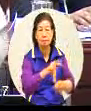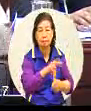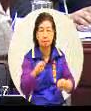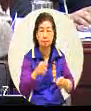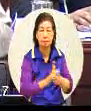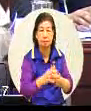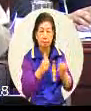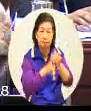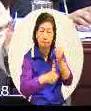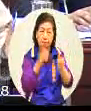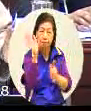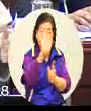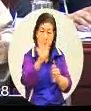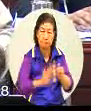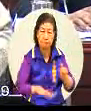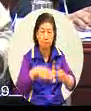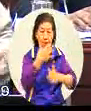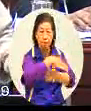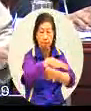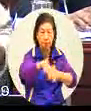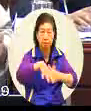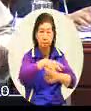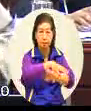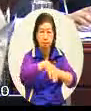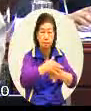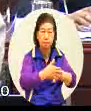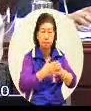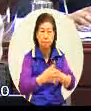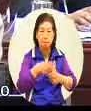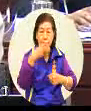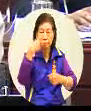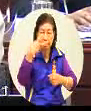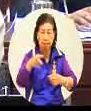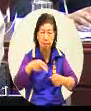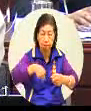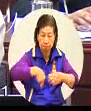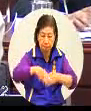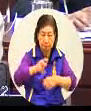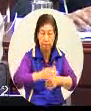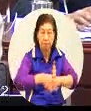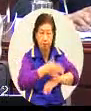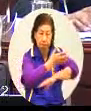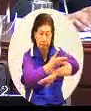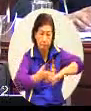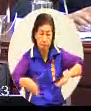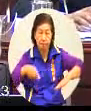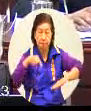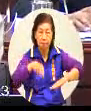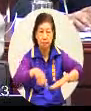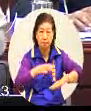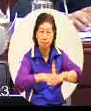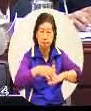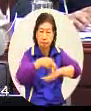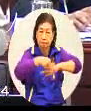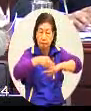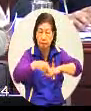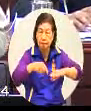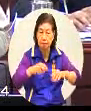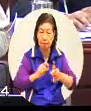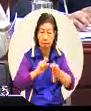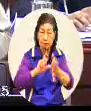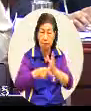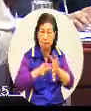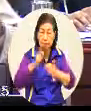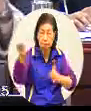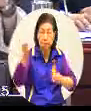态环保、自然科，啊，这拢是大家拍拼真久，啊，所以讲，阮一定伫未来，伊甲咱无申